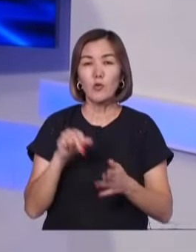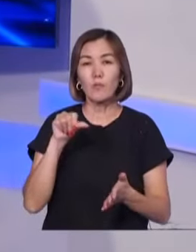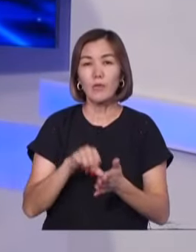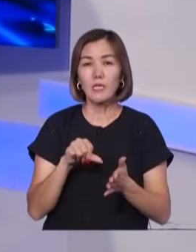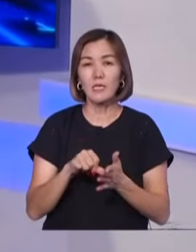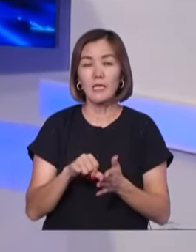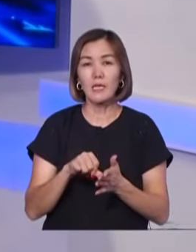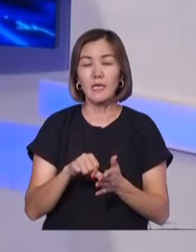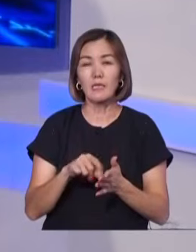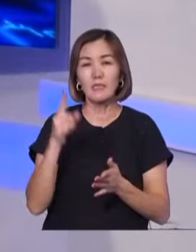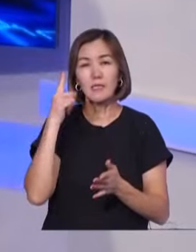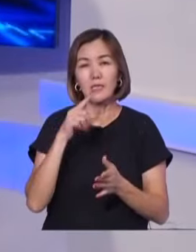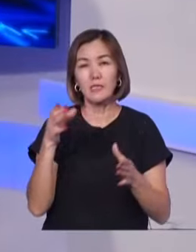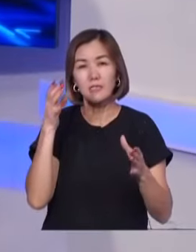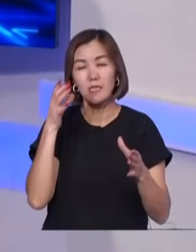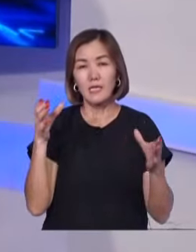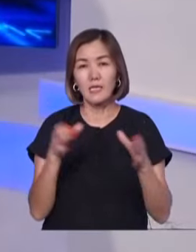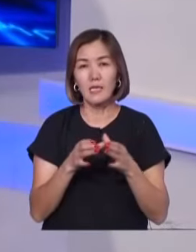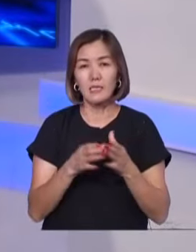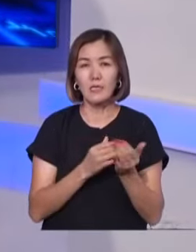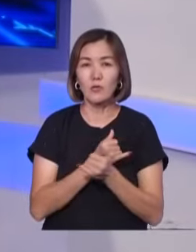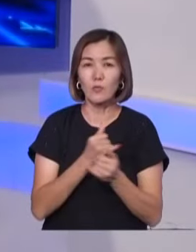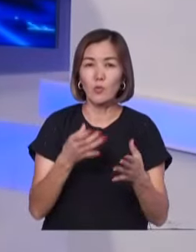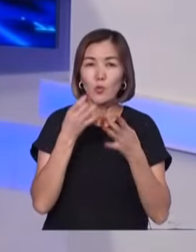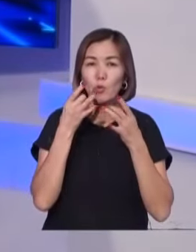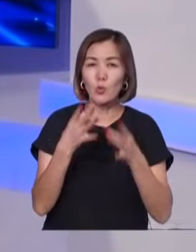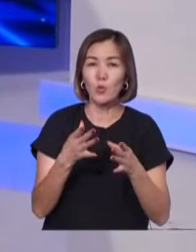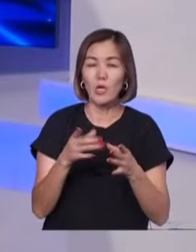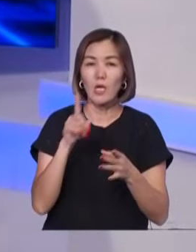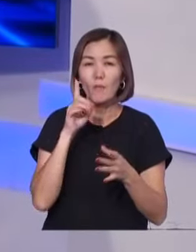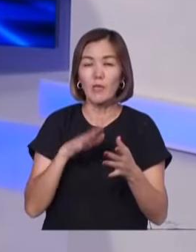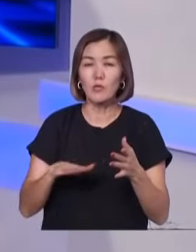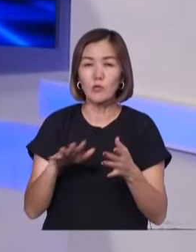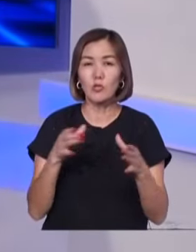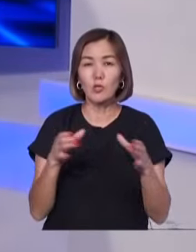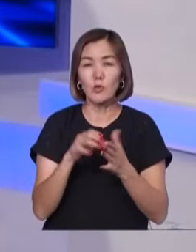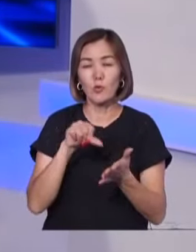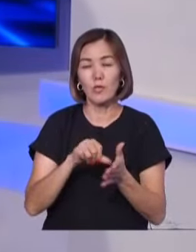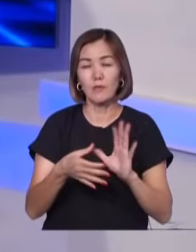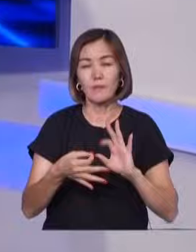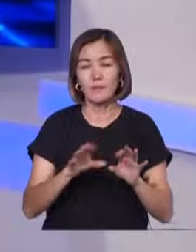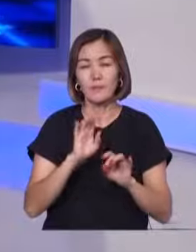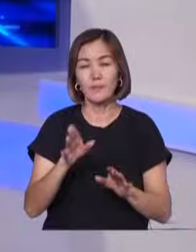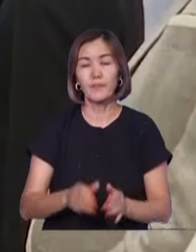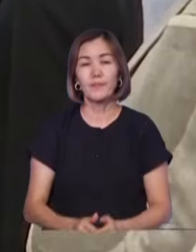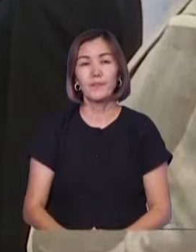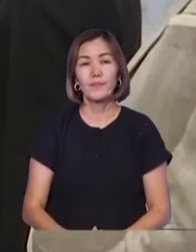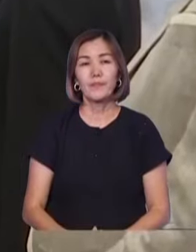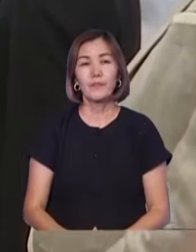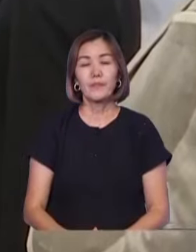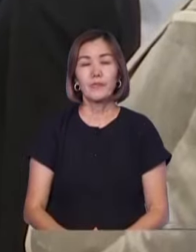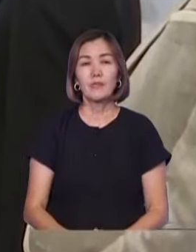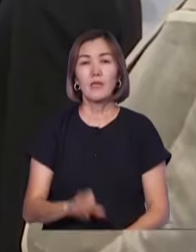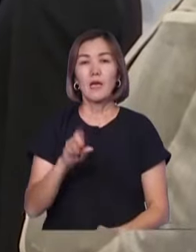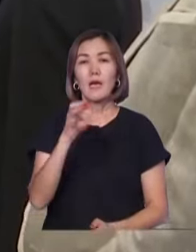участие представители интеллигенции работники сферы культуры а также молодёжь региона подробности далее Абай